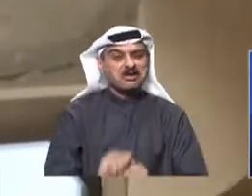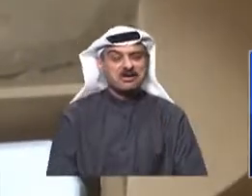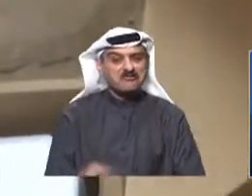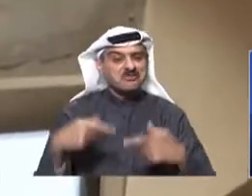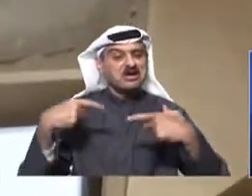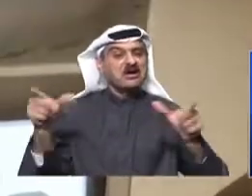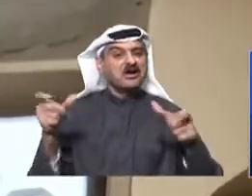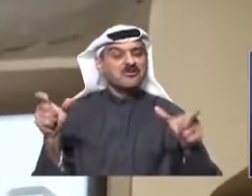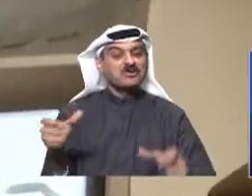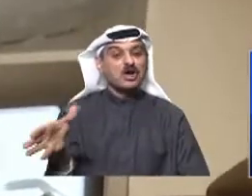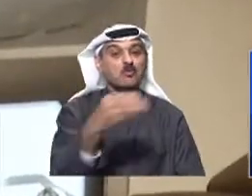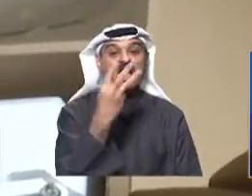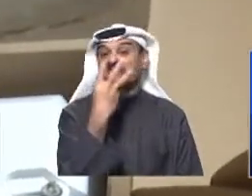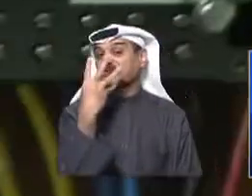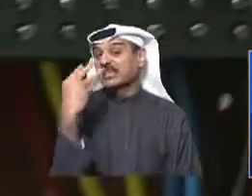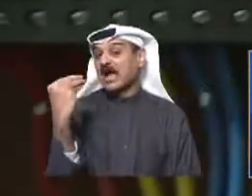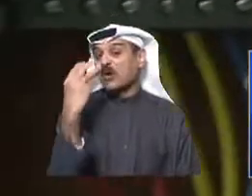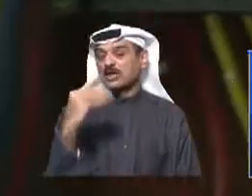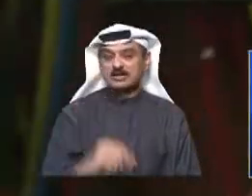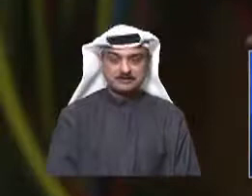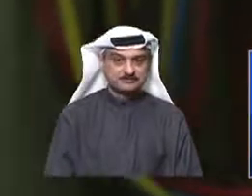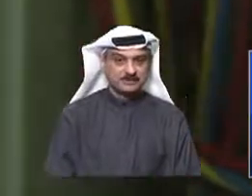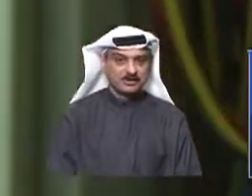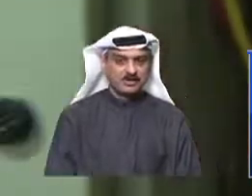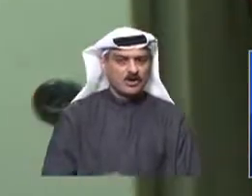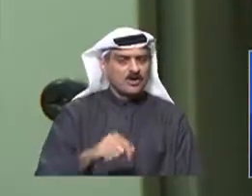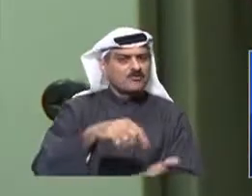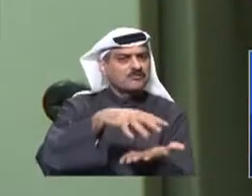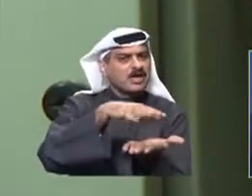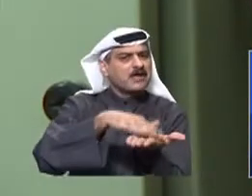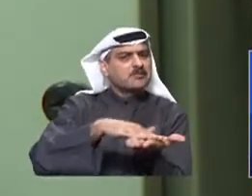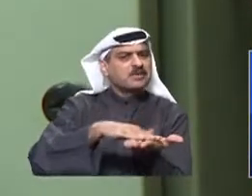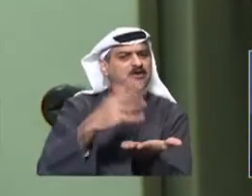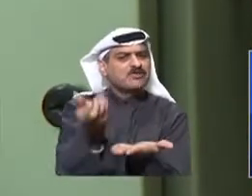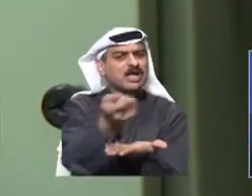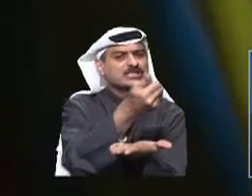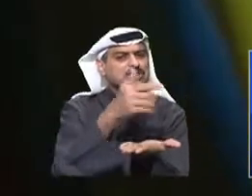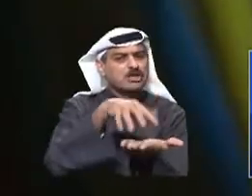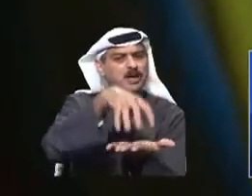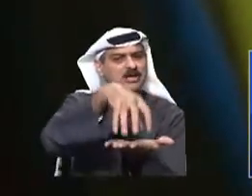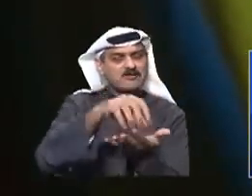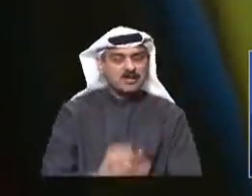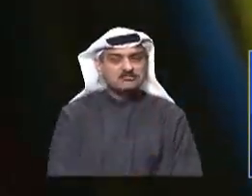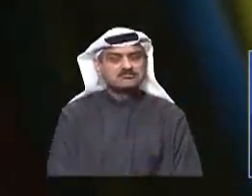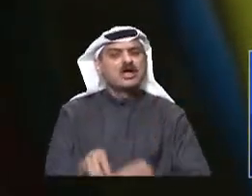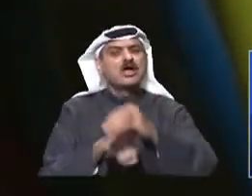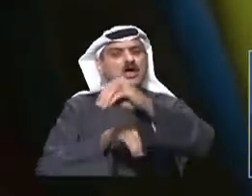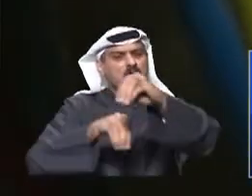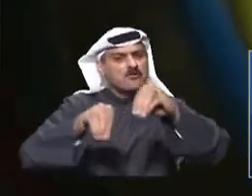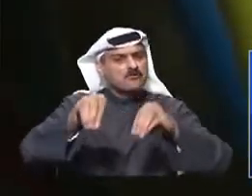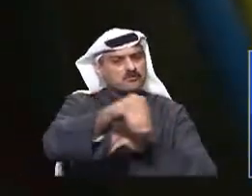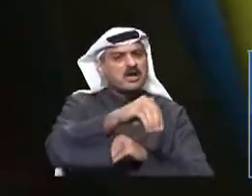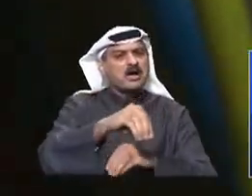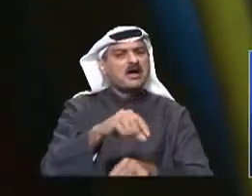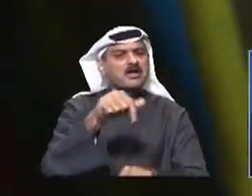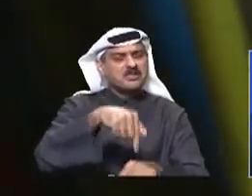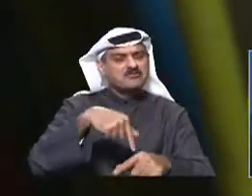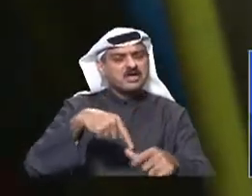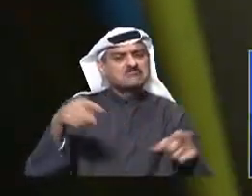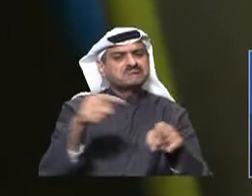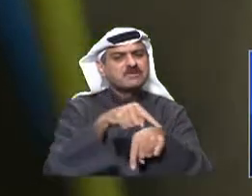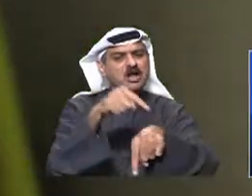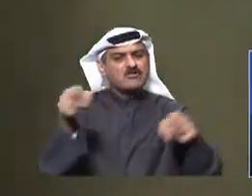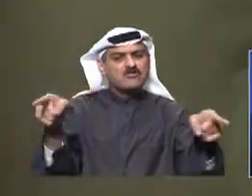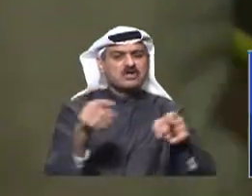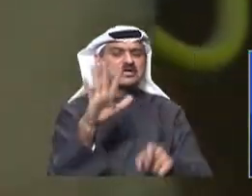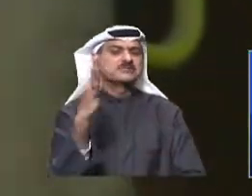حولي وبالتحديد القطاع الاستثماري، ويتوقع استكمال استبدال جميع العدادات في البلاد خلال فترة